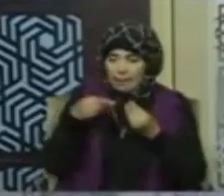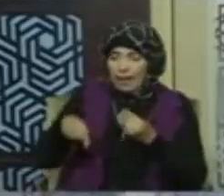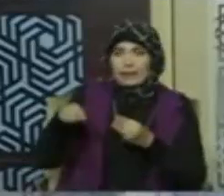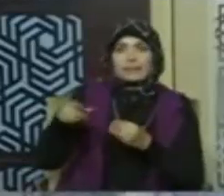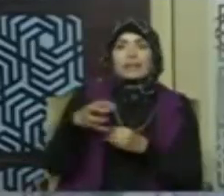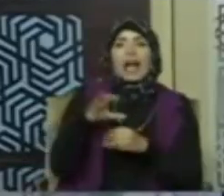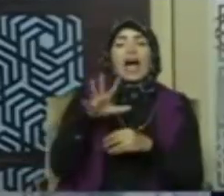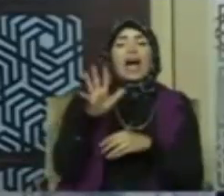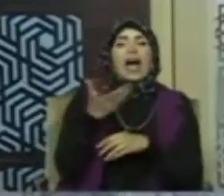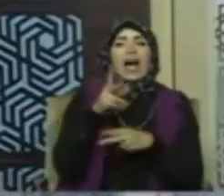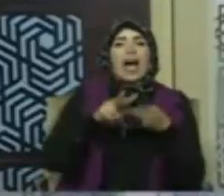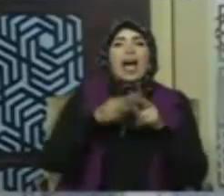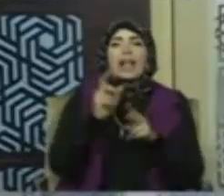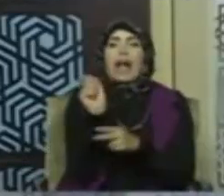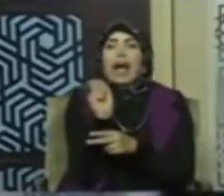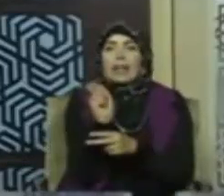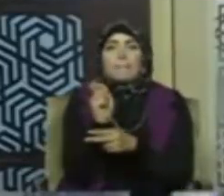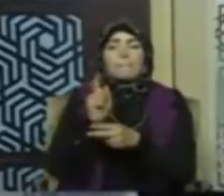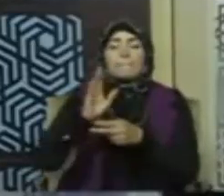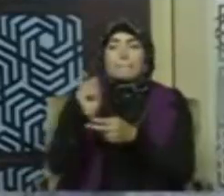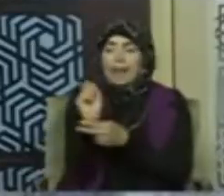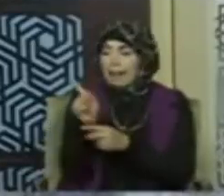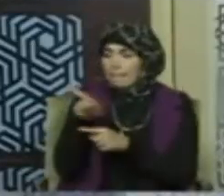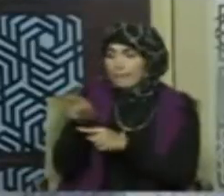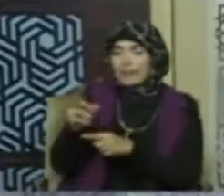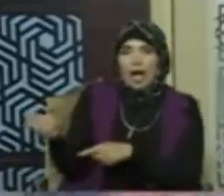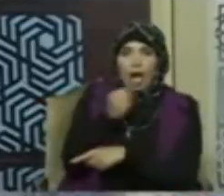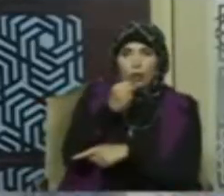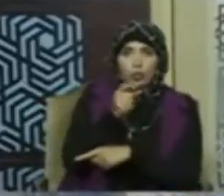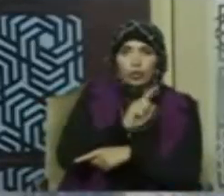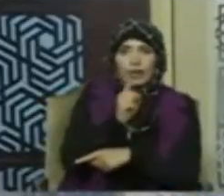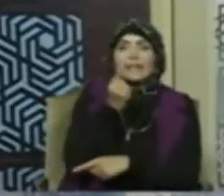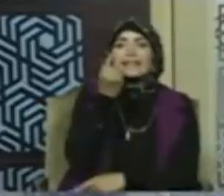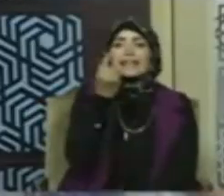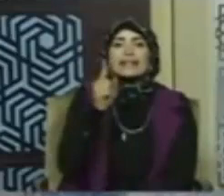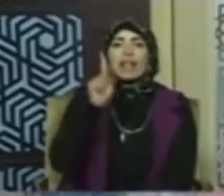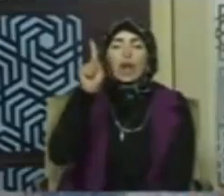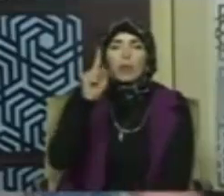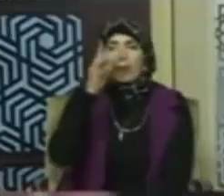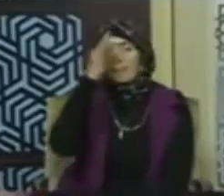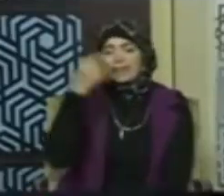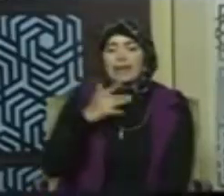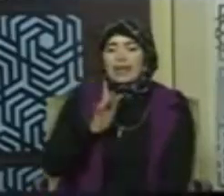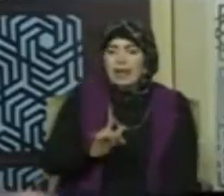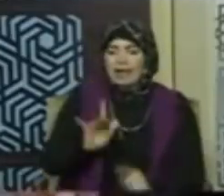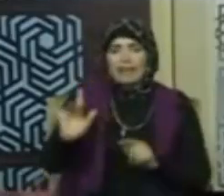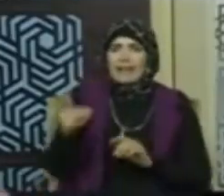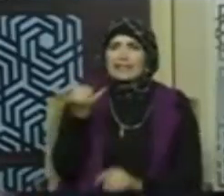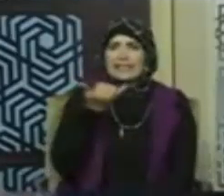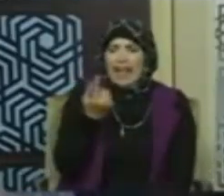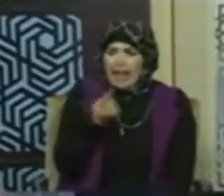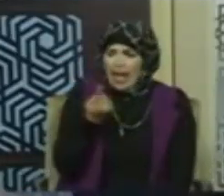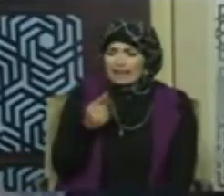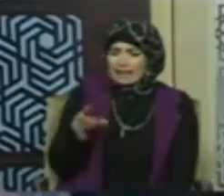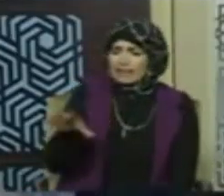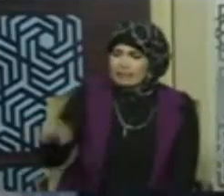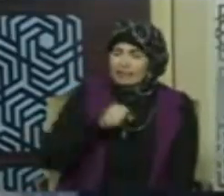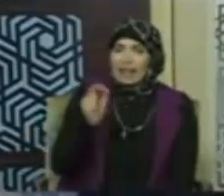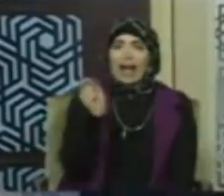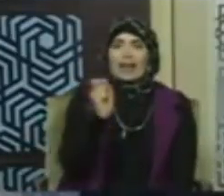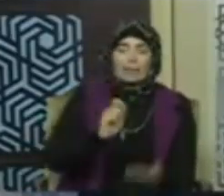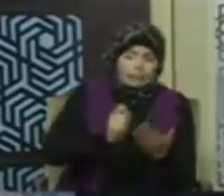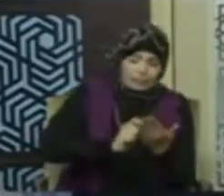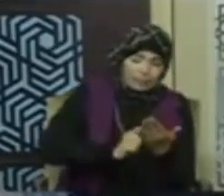تستخدم حتى قلمه بدون إذنه. بعض الناس ربما يجلس ويظن الأمر سهلا ويمد يده